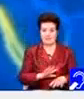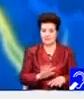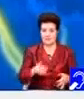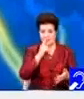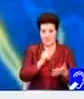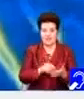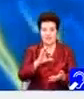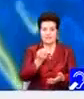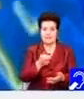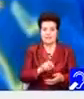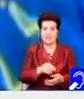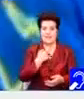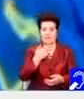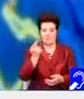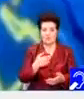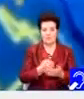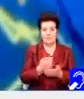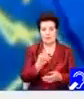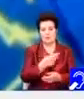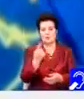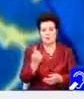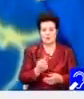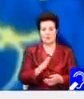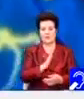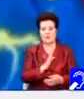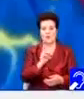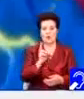ajungeți la secția de vot, o puteți face până la ora 21. Eu sunt